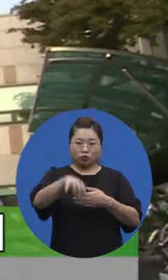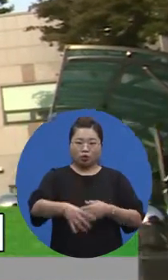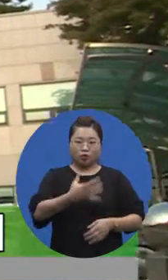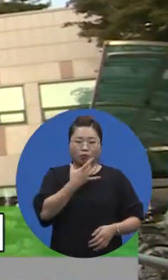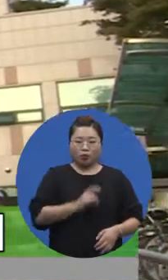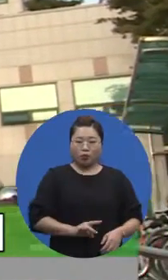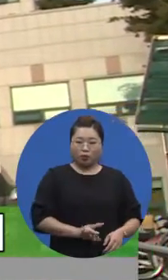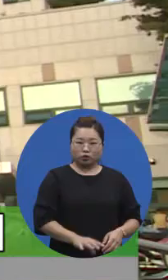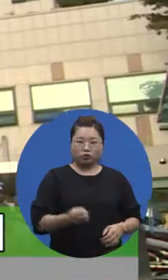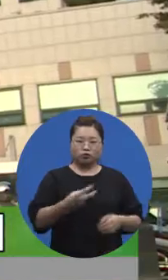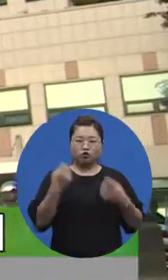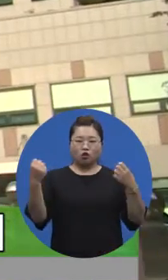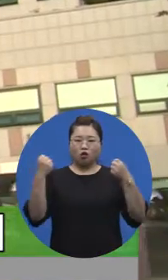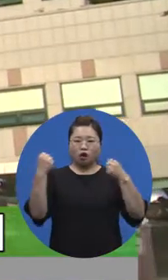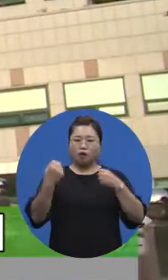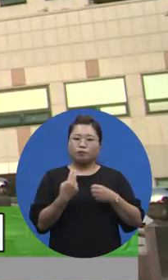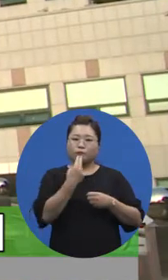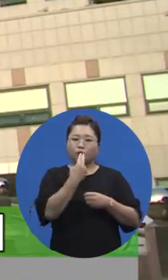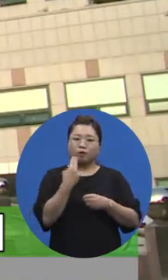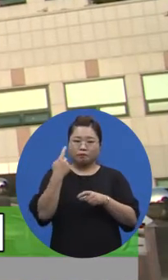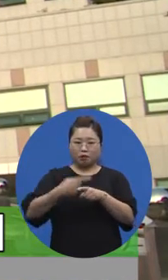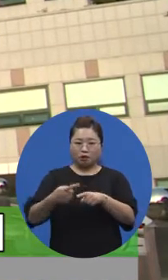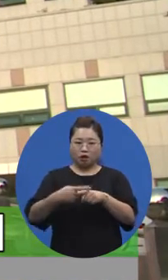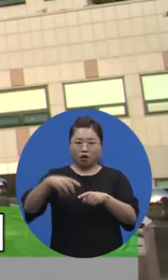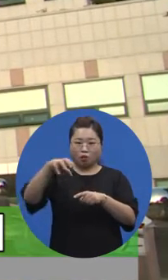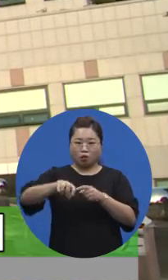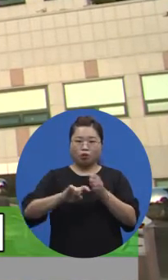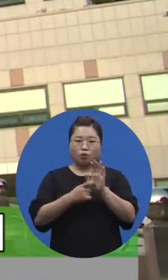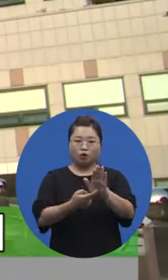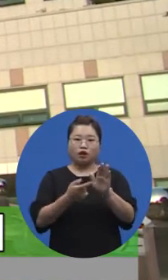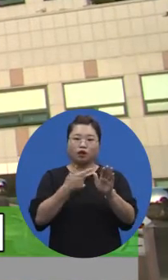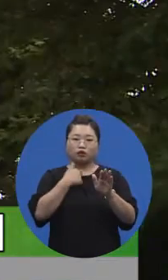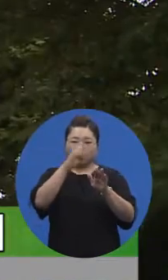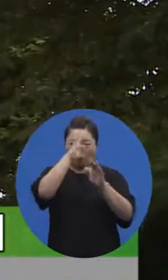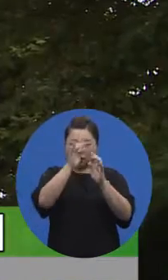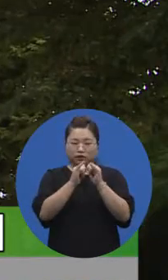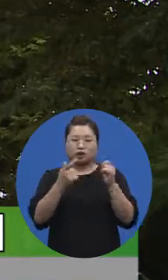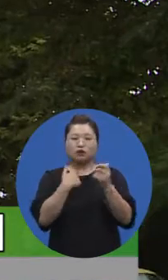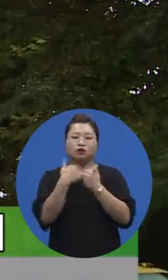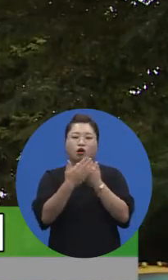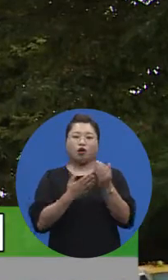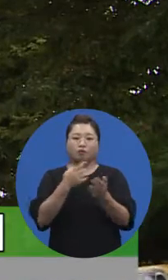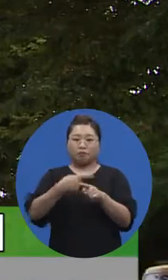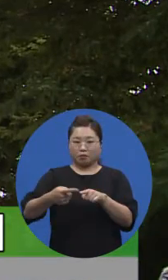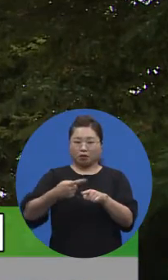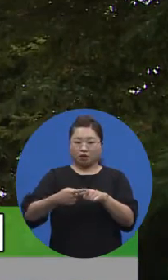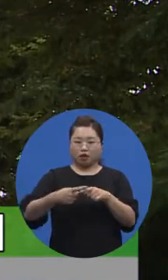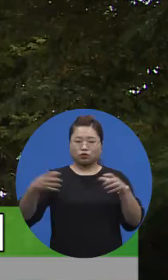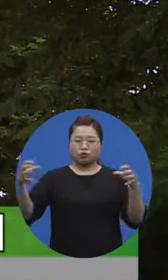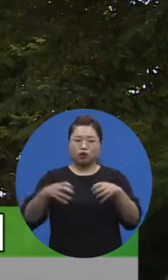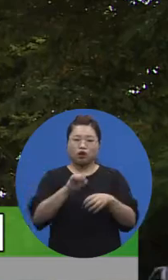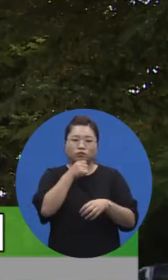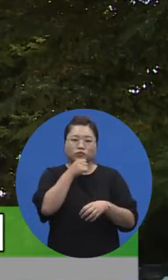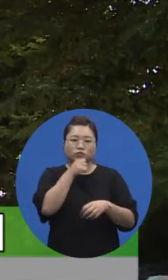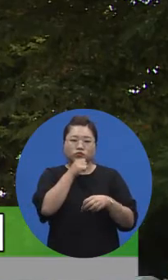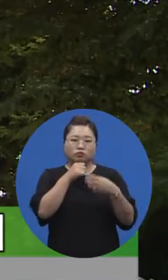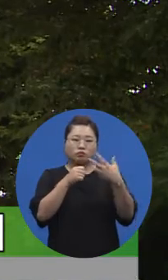청주의료원은 보건복지부와 건강보험심사평가원이 공개한 의료서비스 환자 경험 평가에서